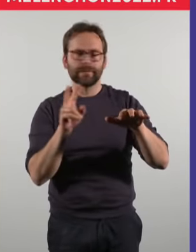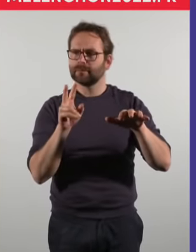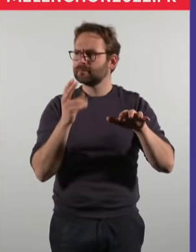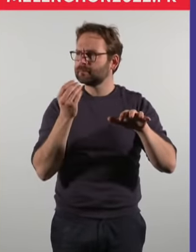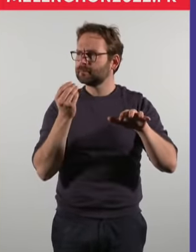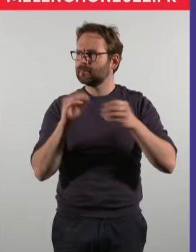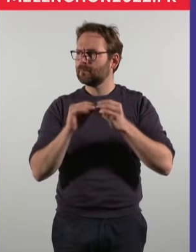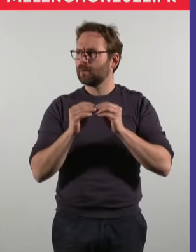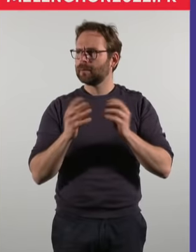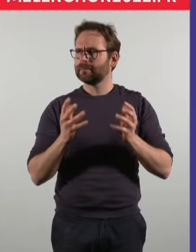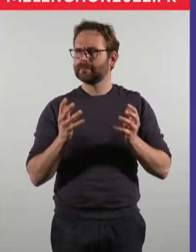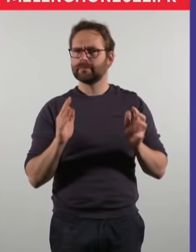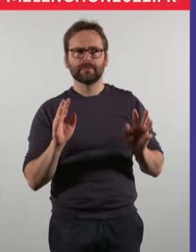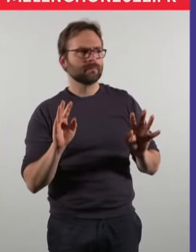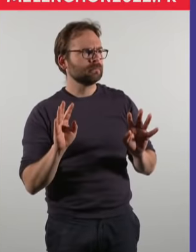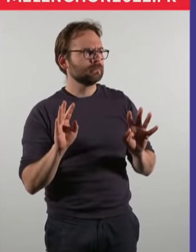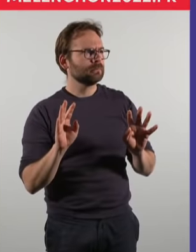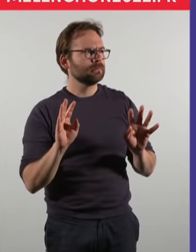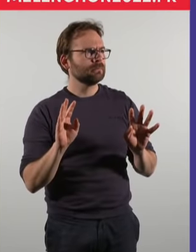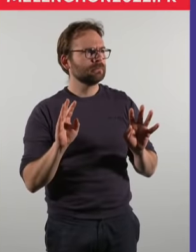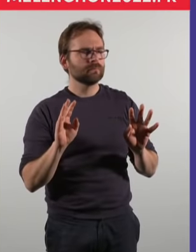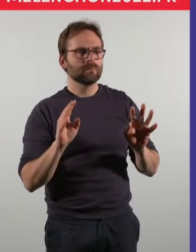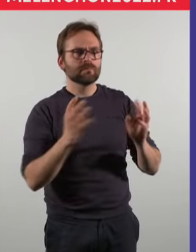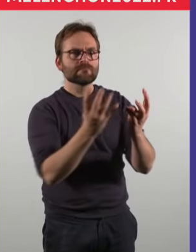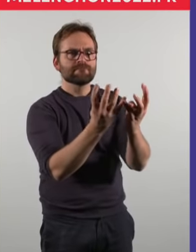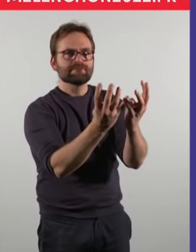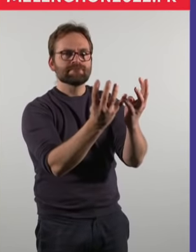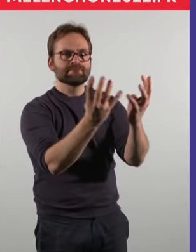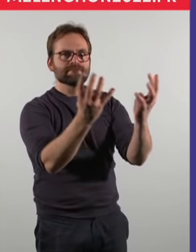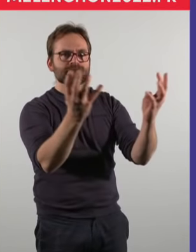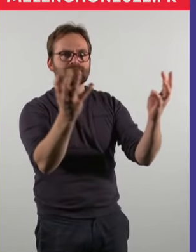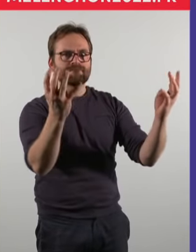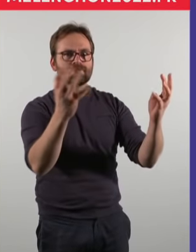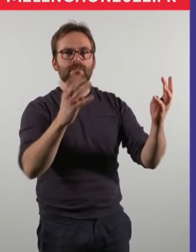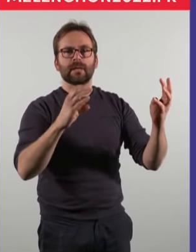quelque chose clochait. Un mur de CRS nous attendait.